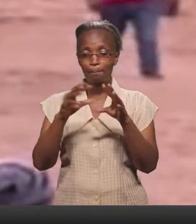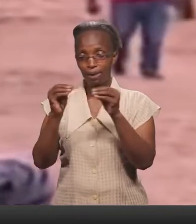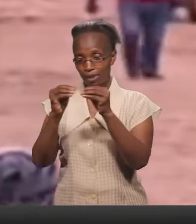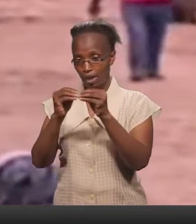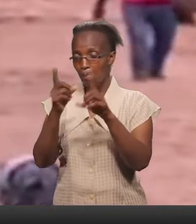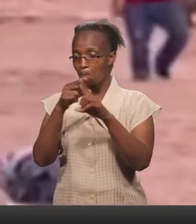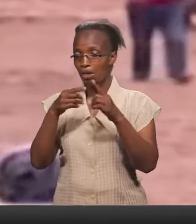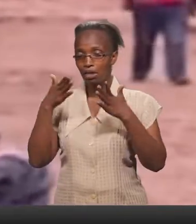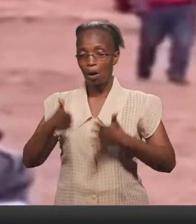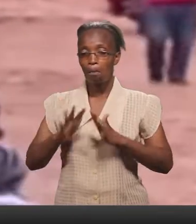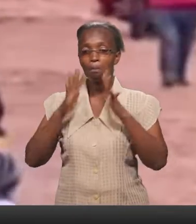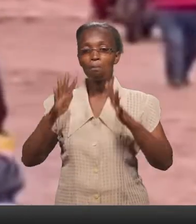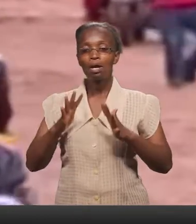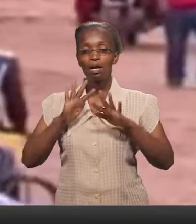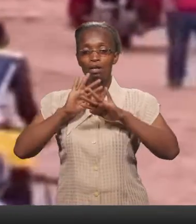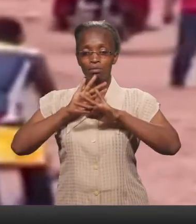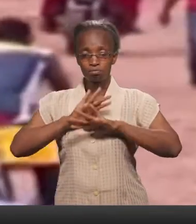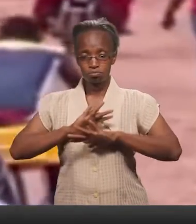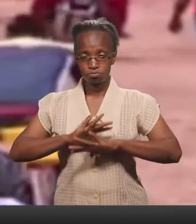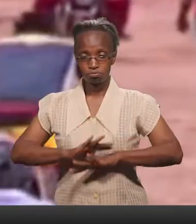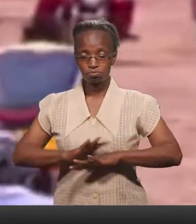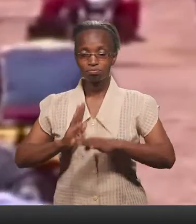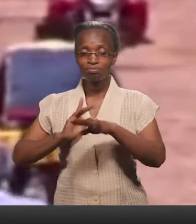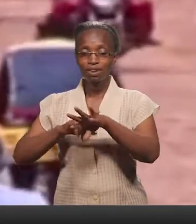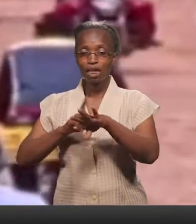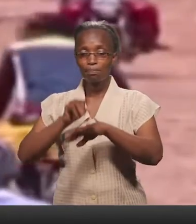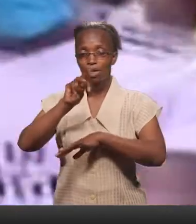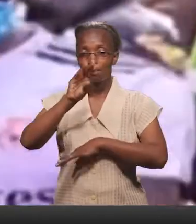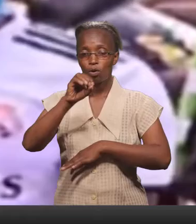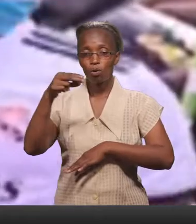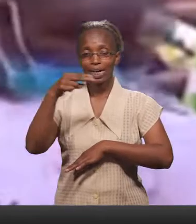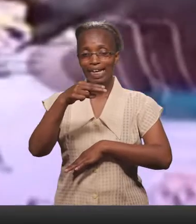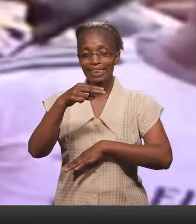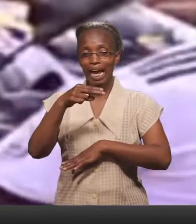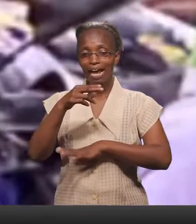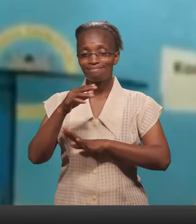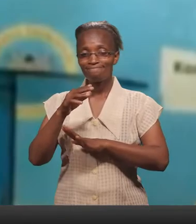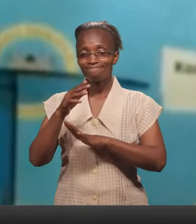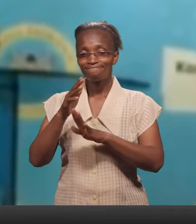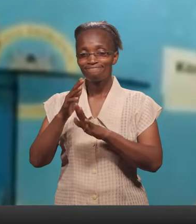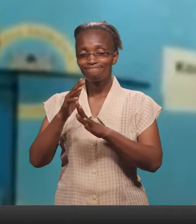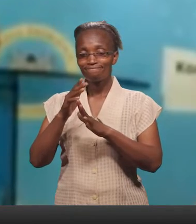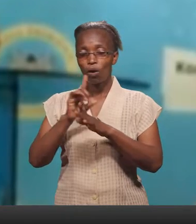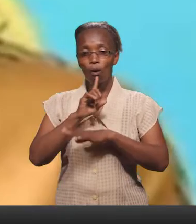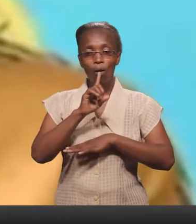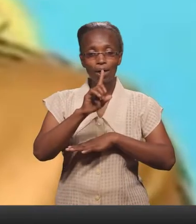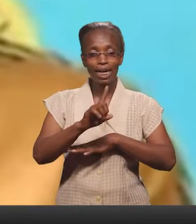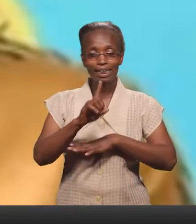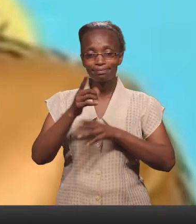ndani. Lakini sasa ni afueni kwao baada ya Wizara ya Afya kulegeza kanuni za kupambana na virusi vya